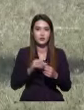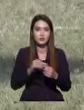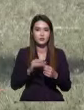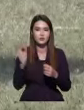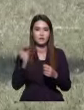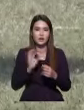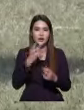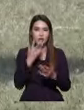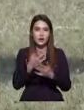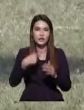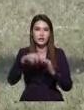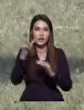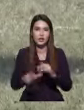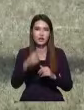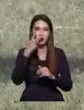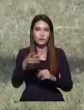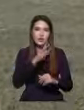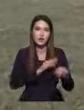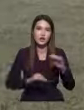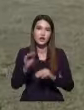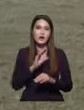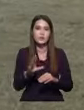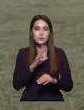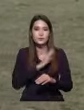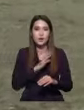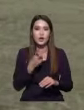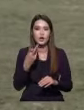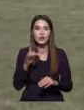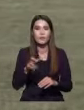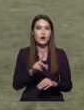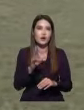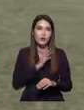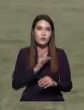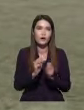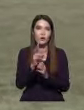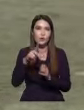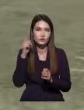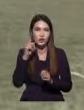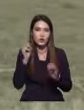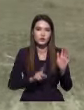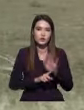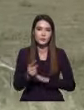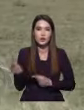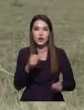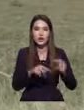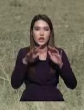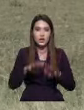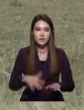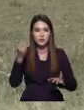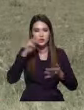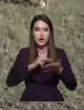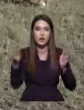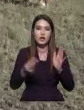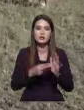ғой. Кейіпкеріміздің шаруа қожалығын құрғанына биыл тура 23 жыл толды. 12 бастан басталған төрттүліктің қарасы қазір мыңдаған